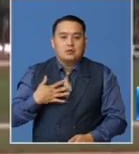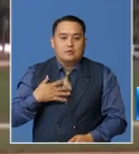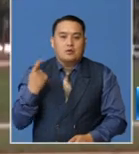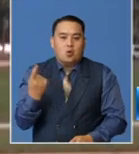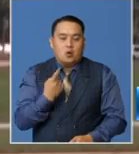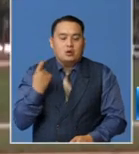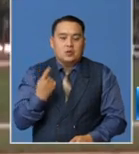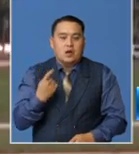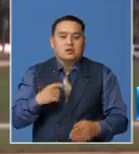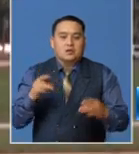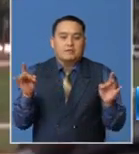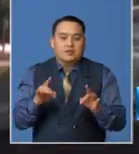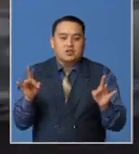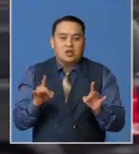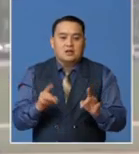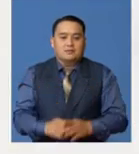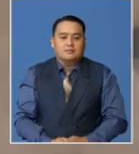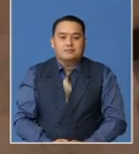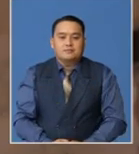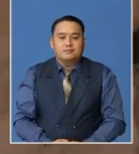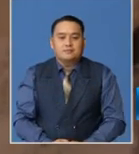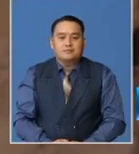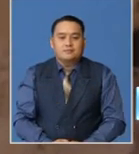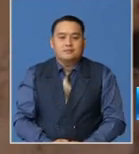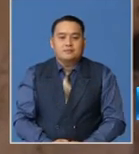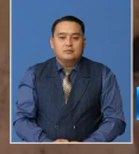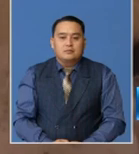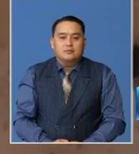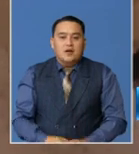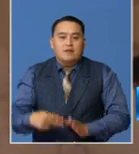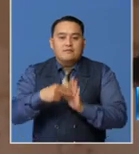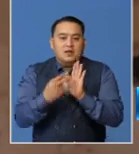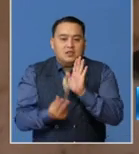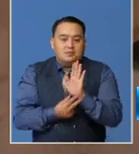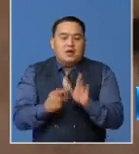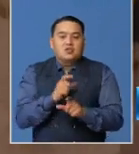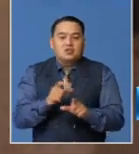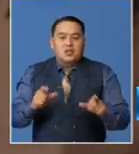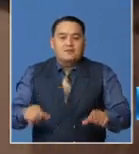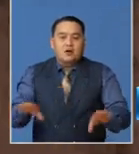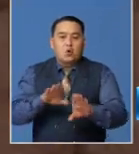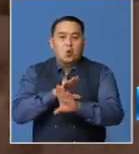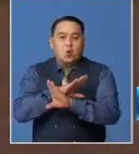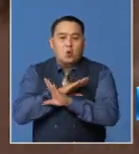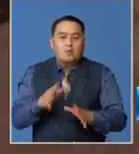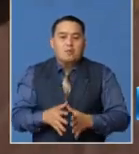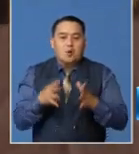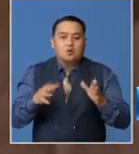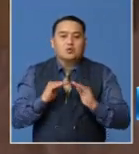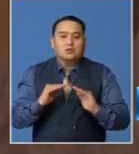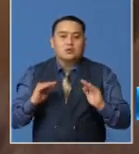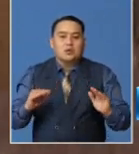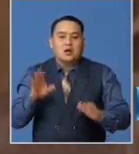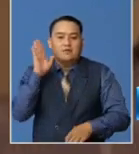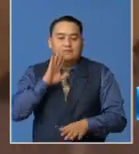упомянутый ресторан в нью-йорке как минимум 18 человек погибли большинство из которых дети в результате